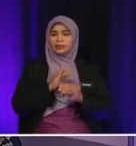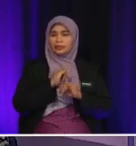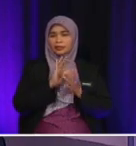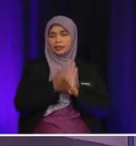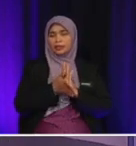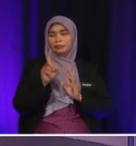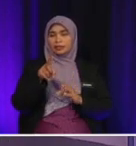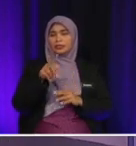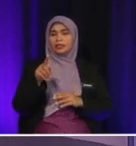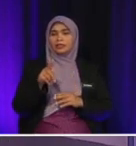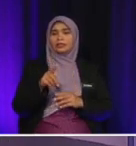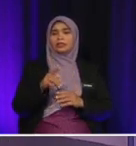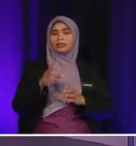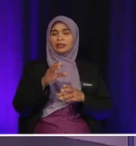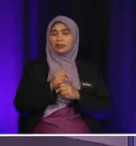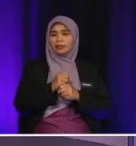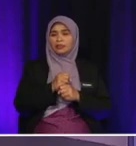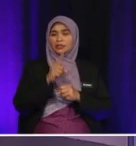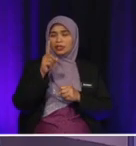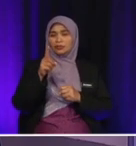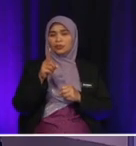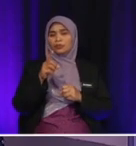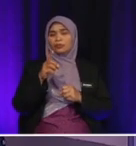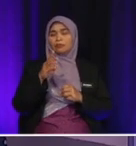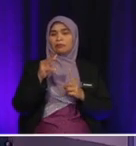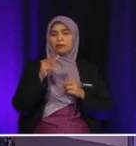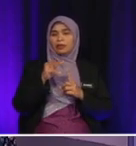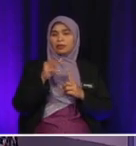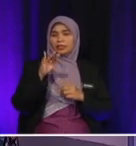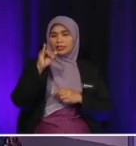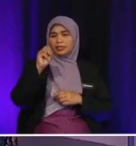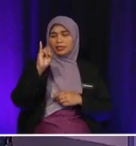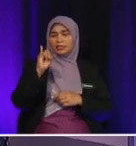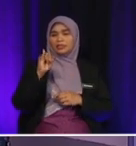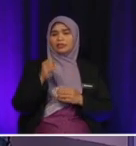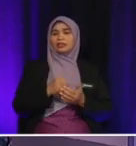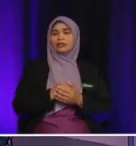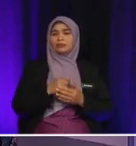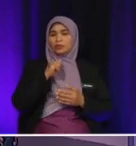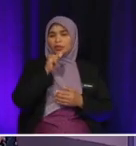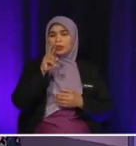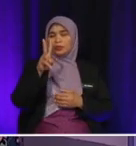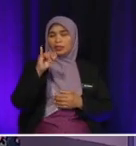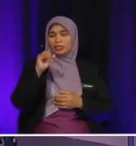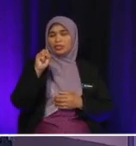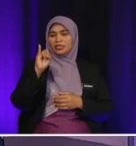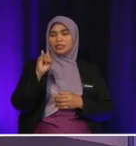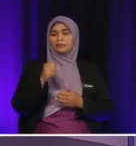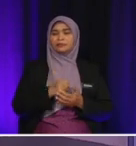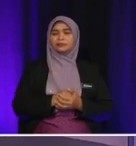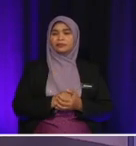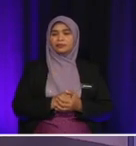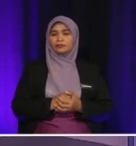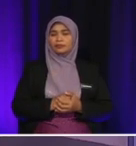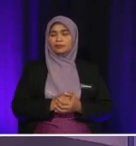pastikan elakkan daripada pengulangan isi ya pengulangan huraian pengulangan huraian lengkap akan